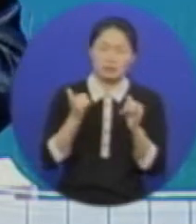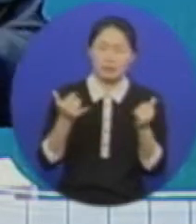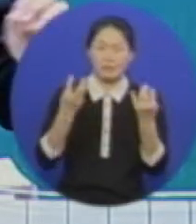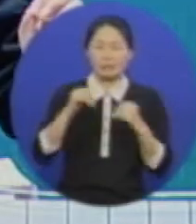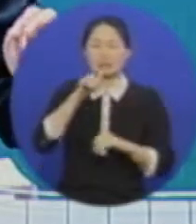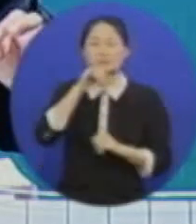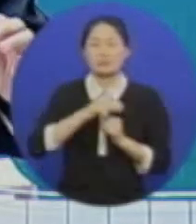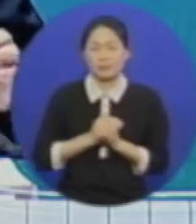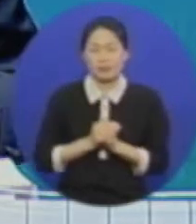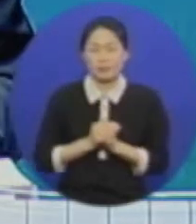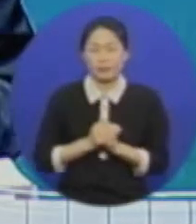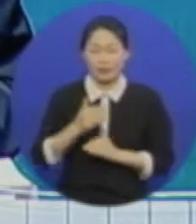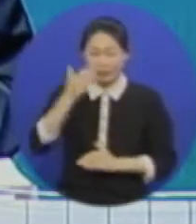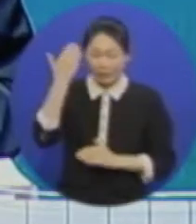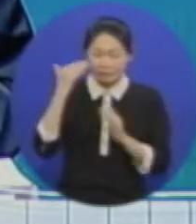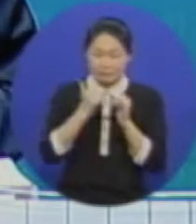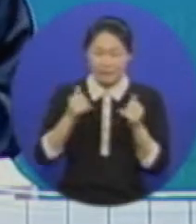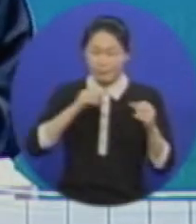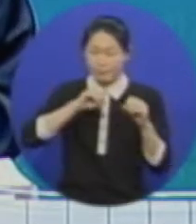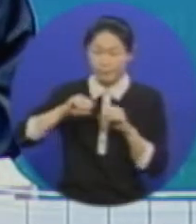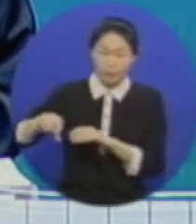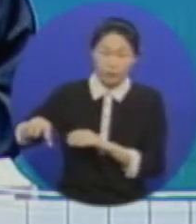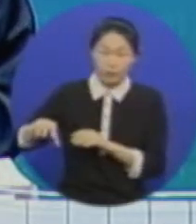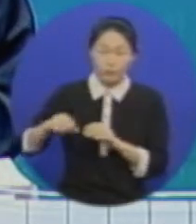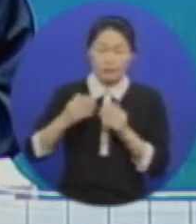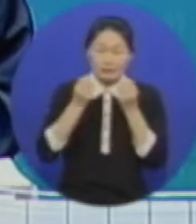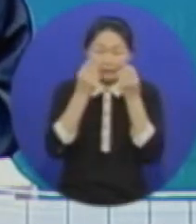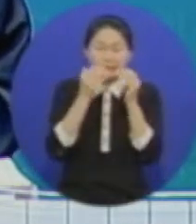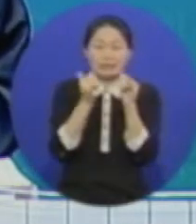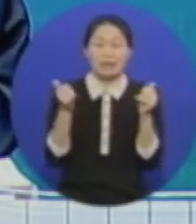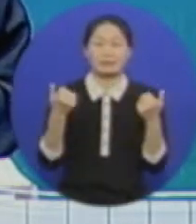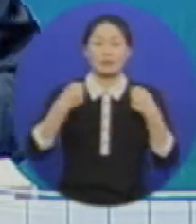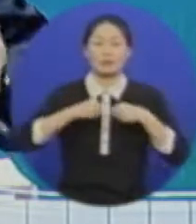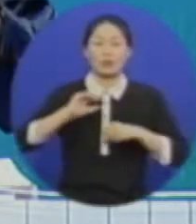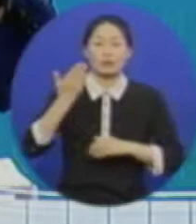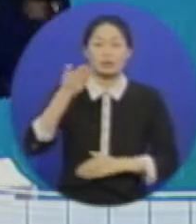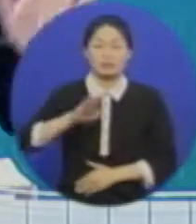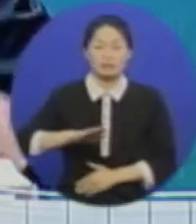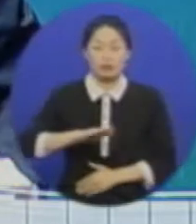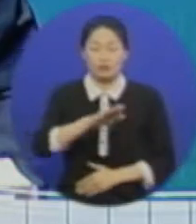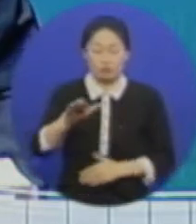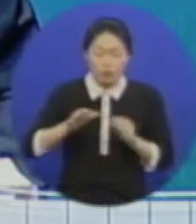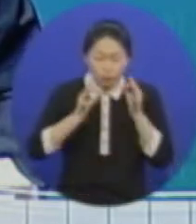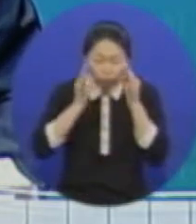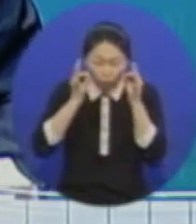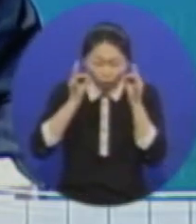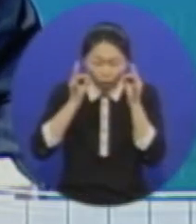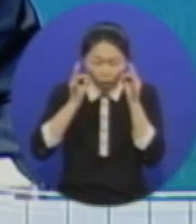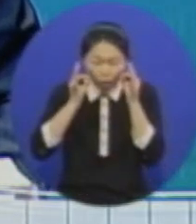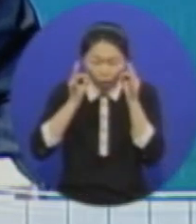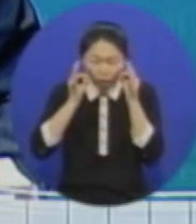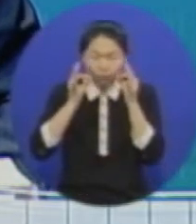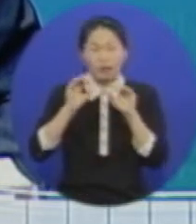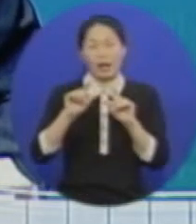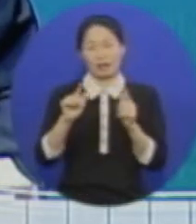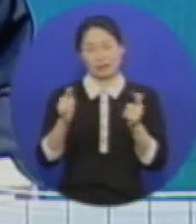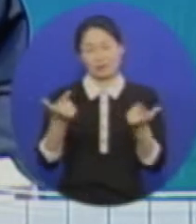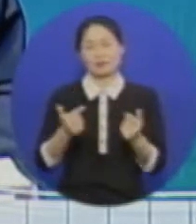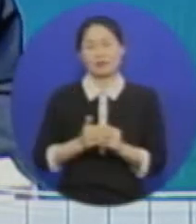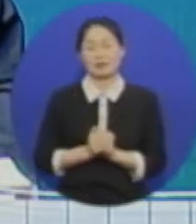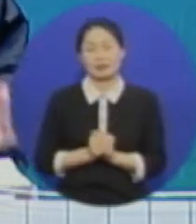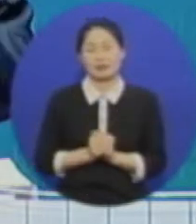옛사람 벗어버리고 새 사람을 입어야 되지만 이건 우리 노력으로 하라는 거 아니에요